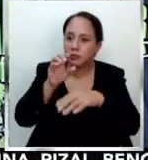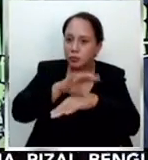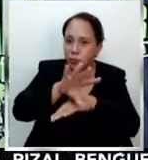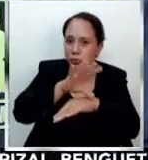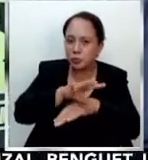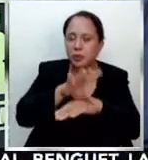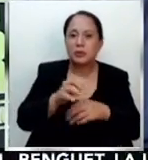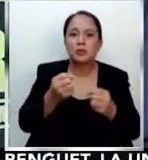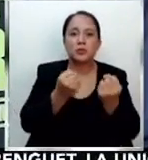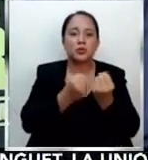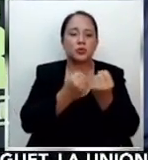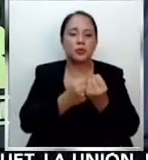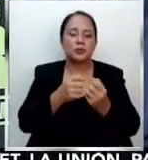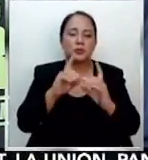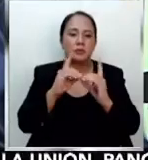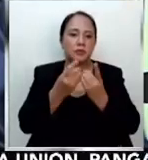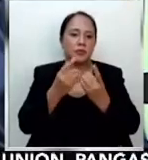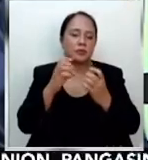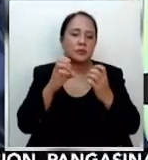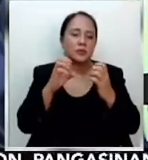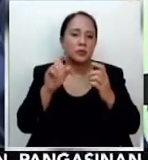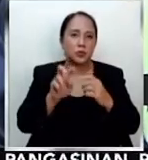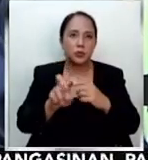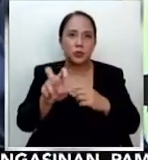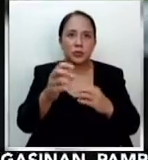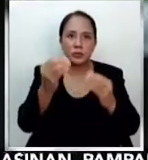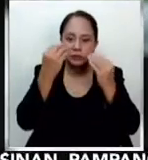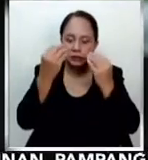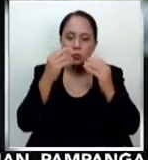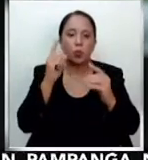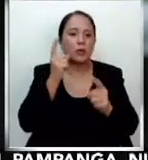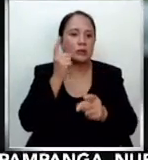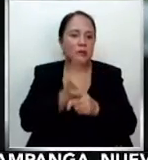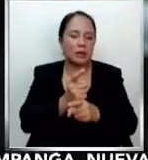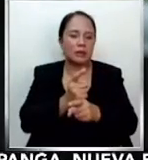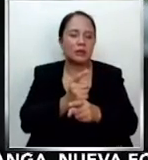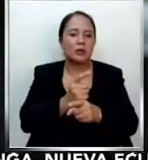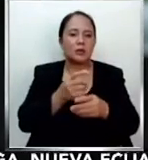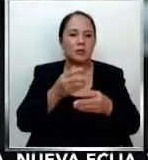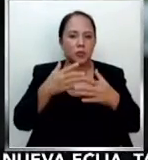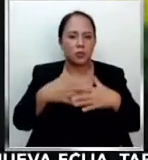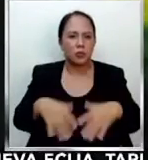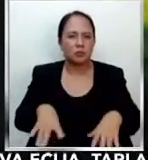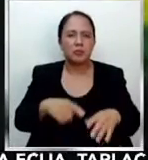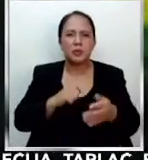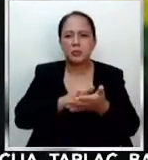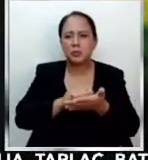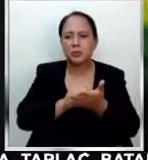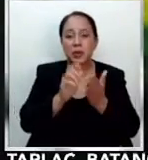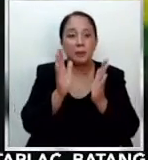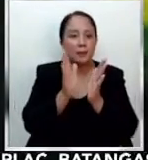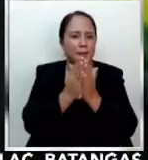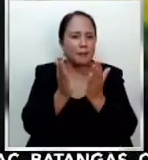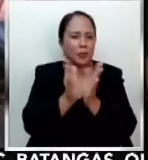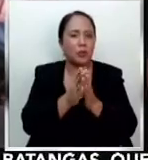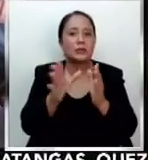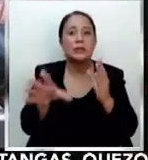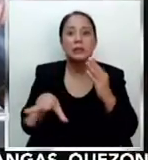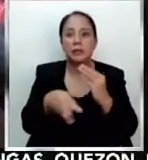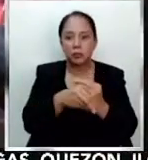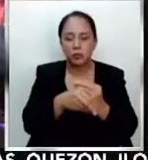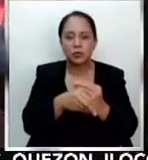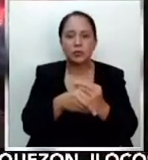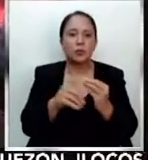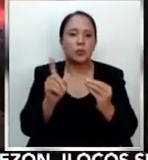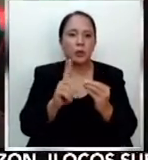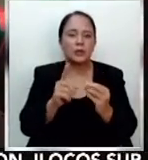of Tourism. Na-educate na kami kung paano ang tamang pagsuot. Meron akong sinulat na libro na kasama doon yung